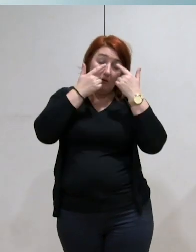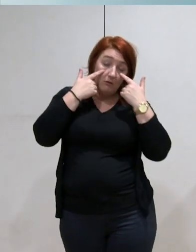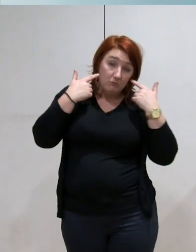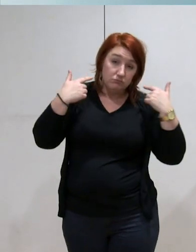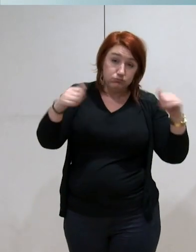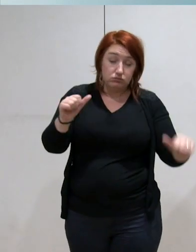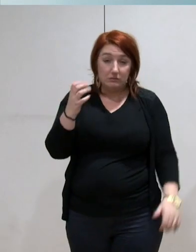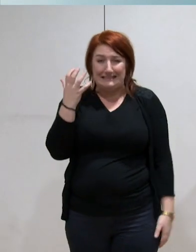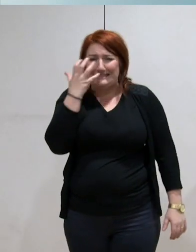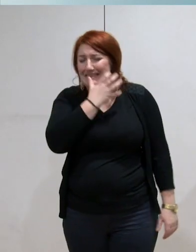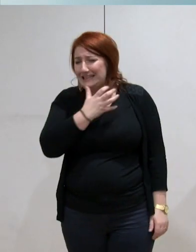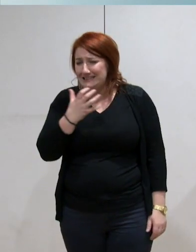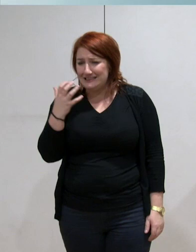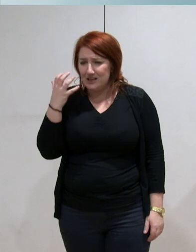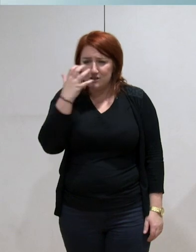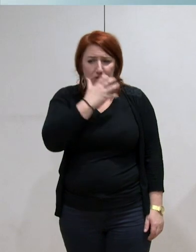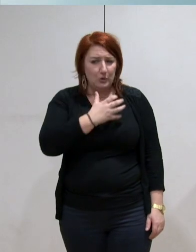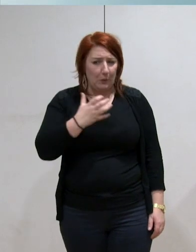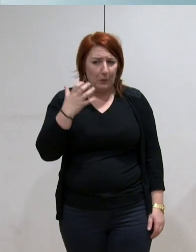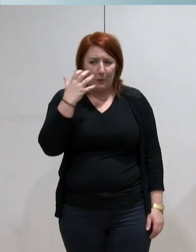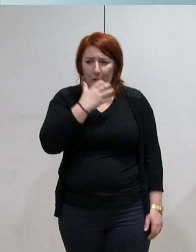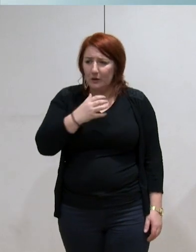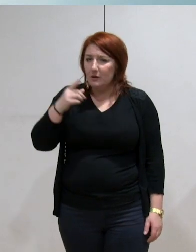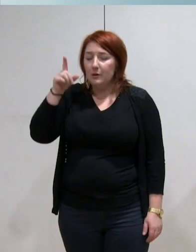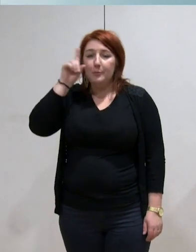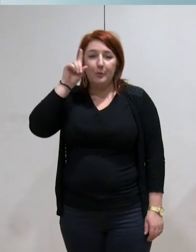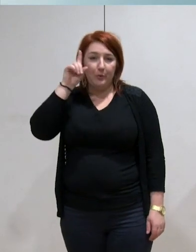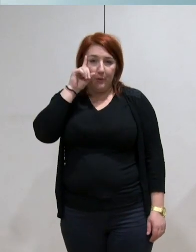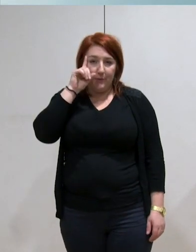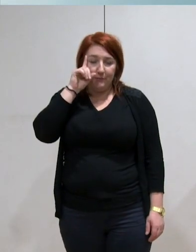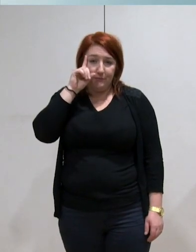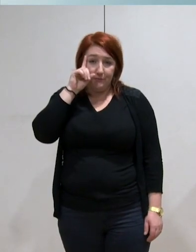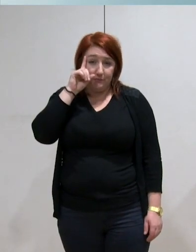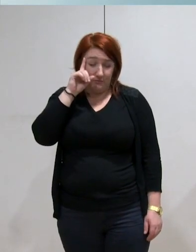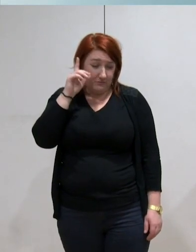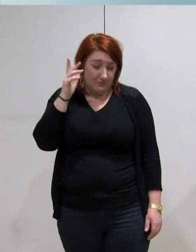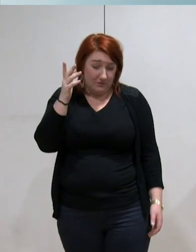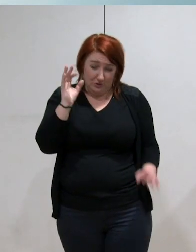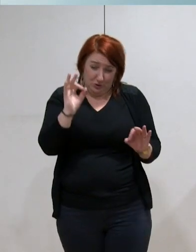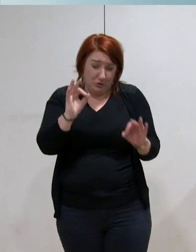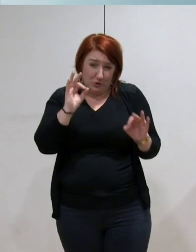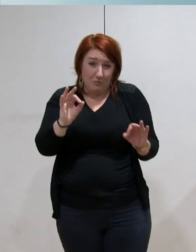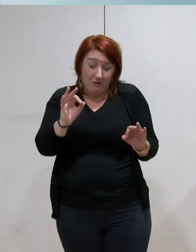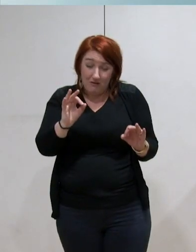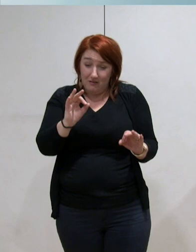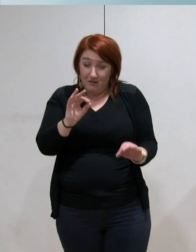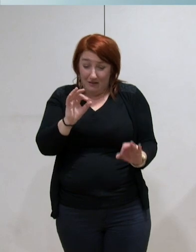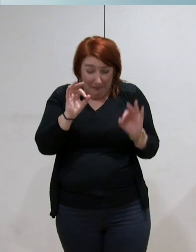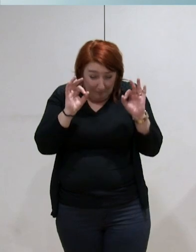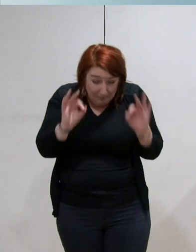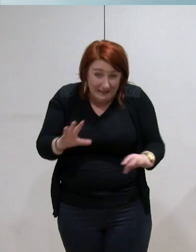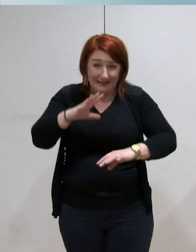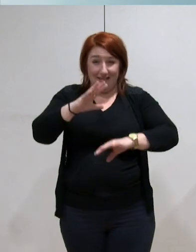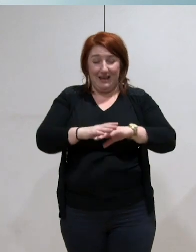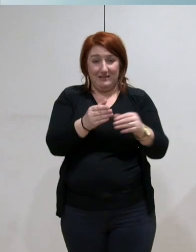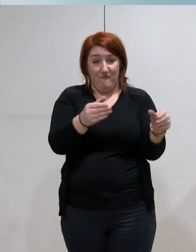désastreux désastreux parce que c'est justement notamment à la villeeneuve